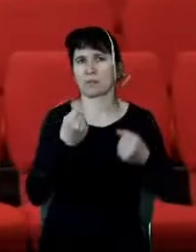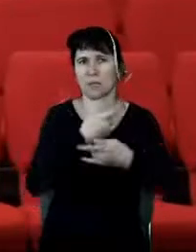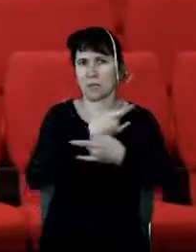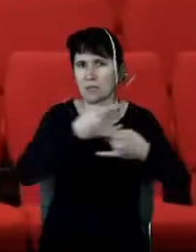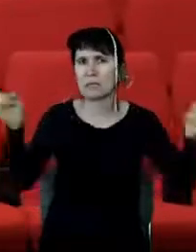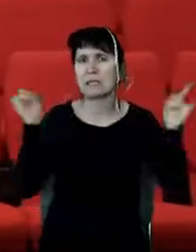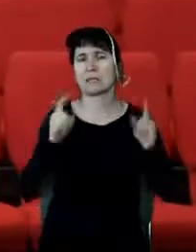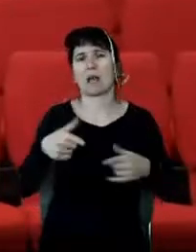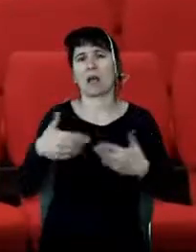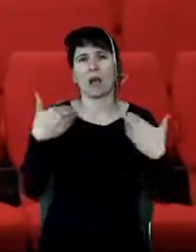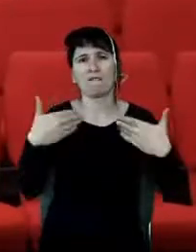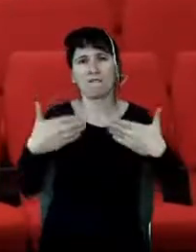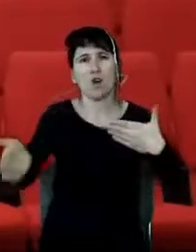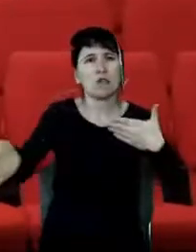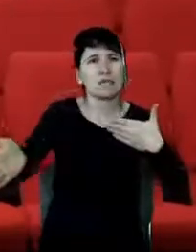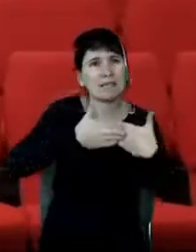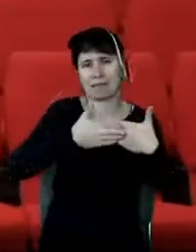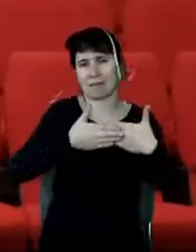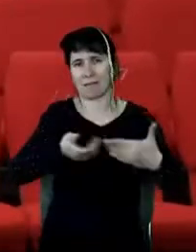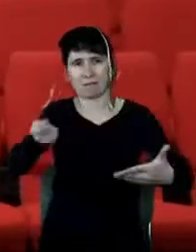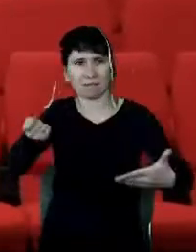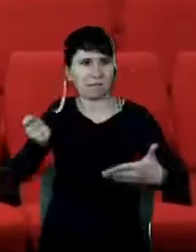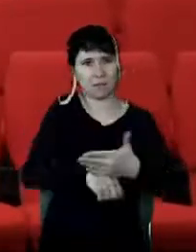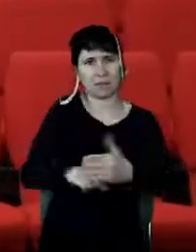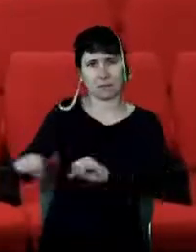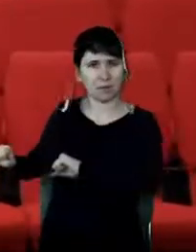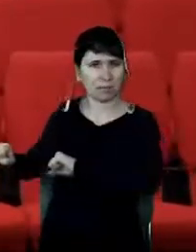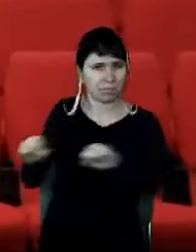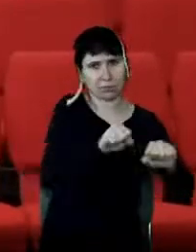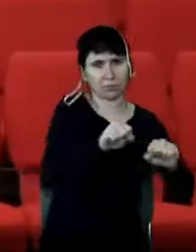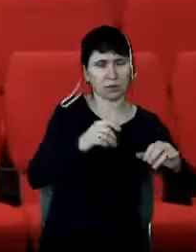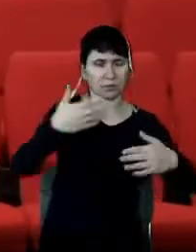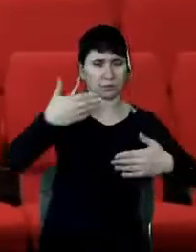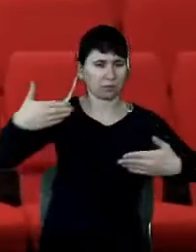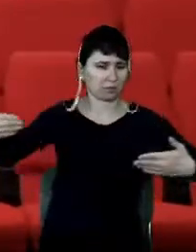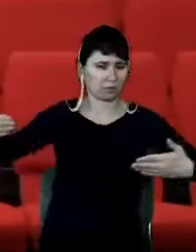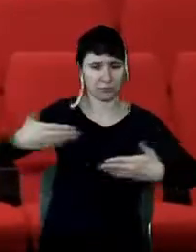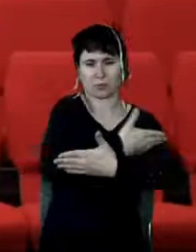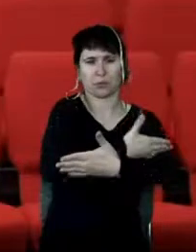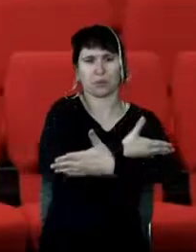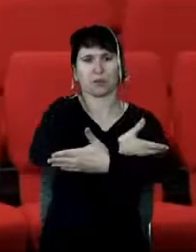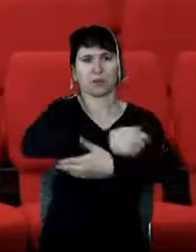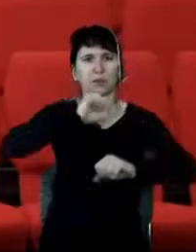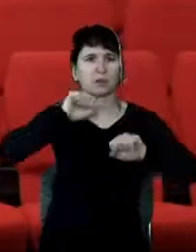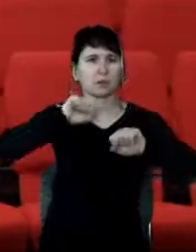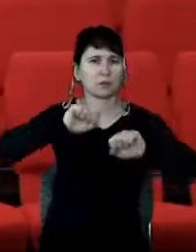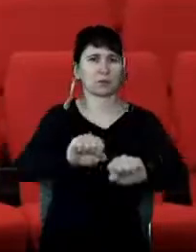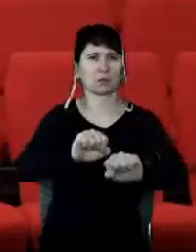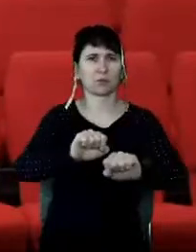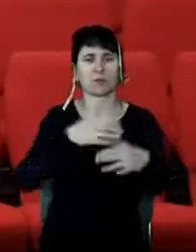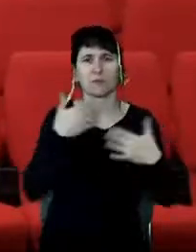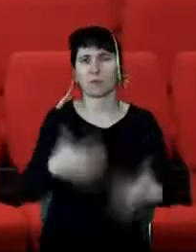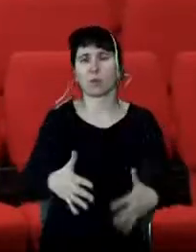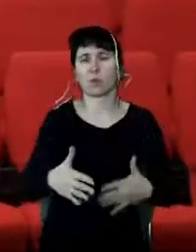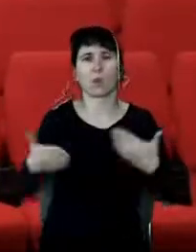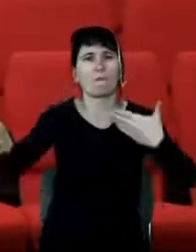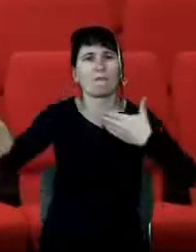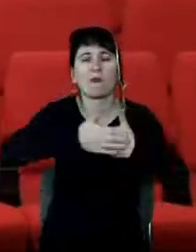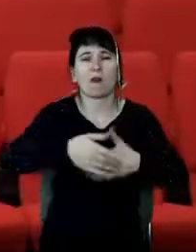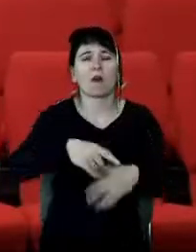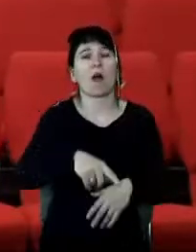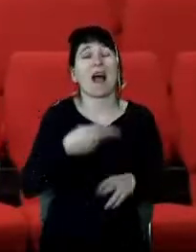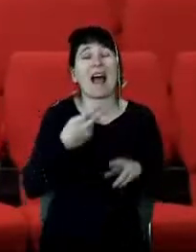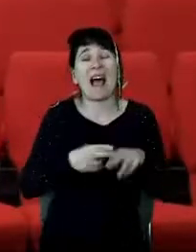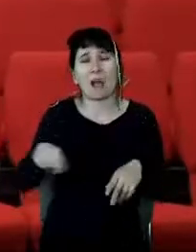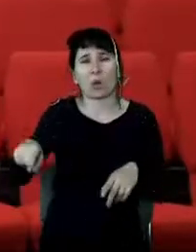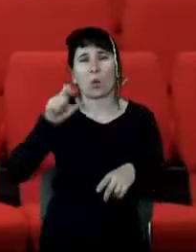ворота. Вони із-за страху, вони знали, що Бог веде євреїв в обіцяну землю. В них просто був великий